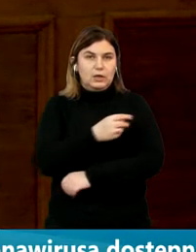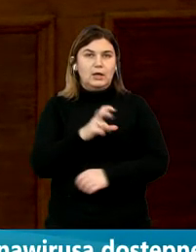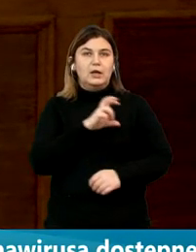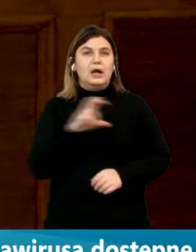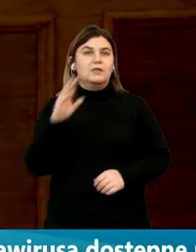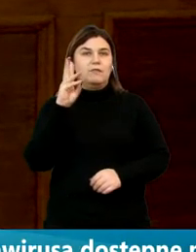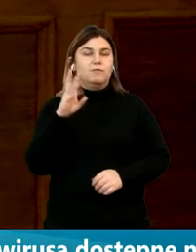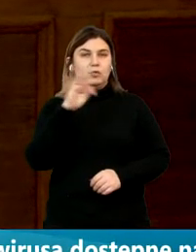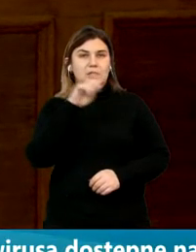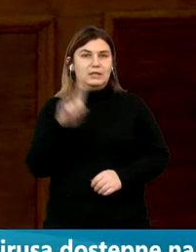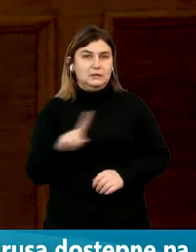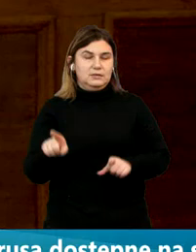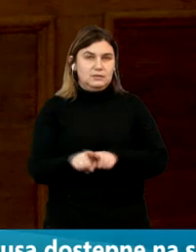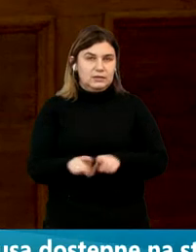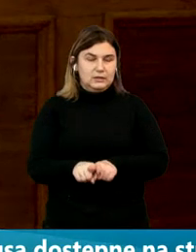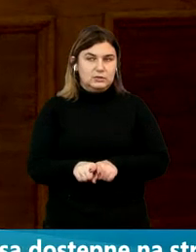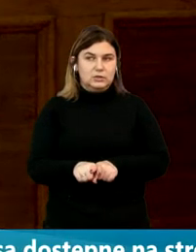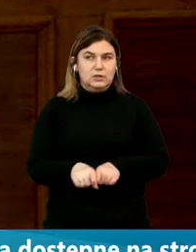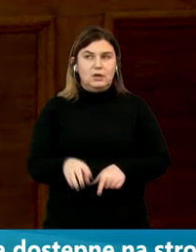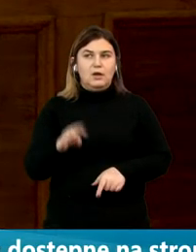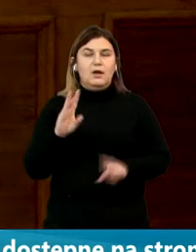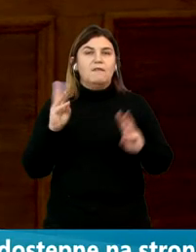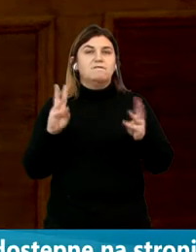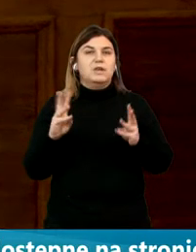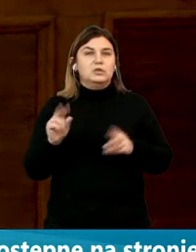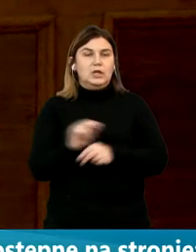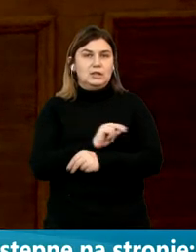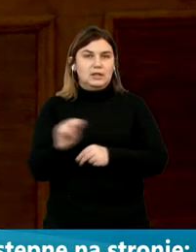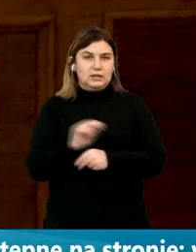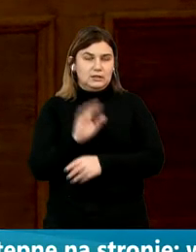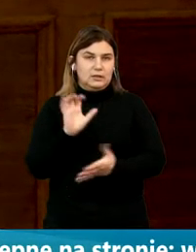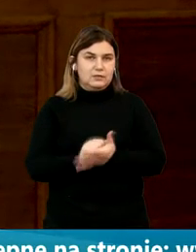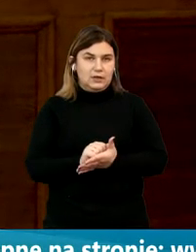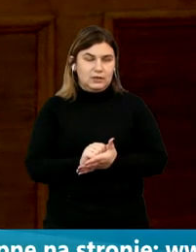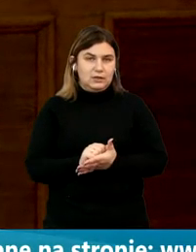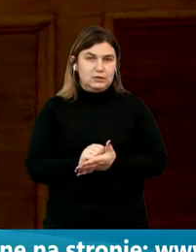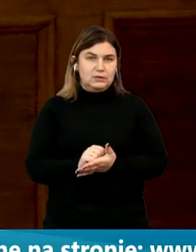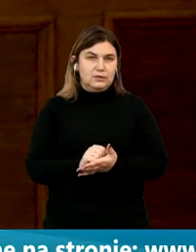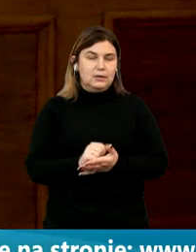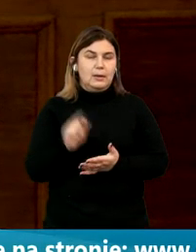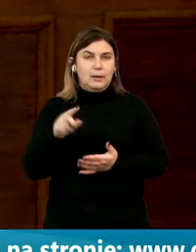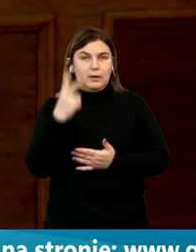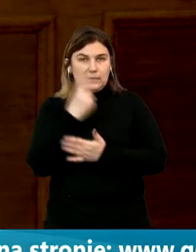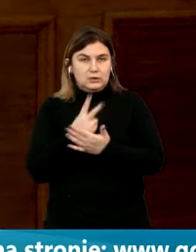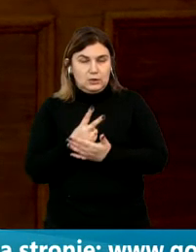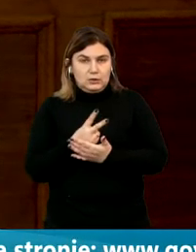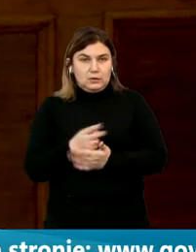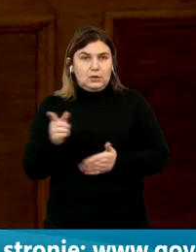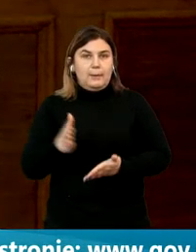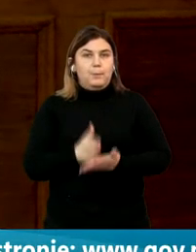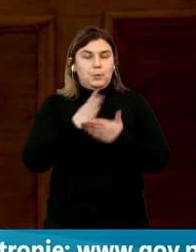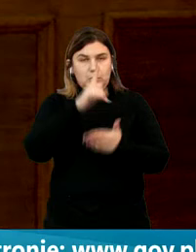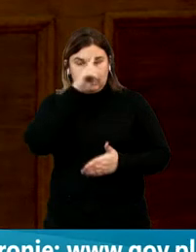WTZ-y również? Rozumiem WTZ-y jako warsztaty terapii zajęciowej, tak chyba mam to czytać, bo wiąże to z pomocą